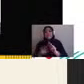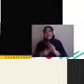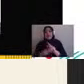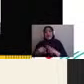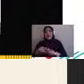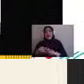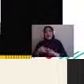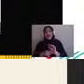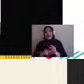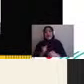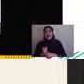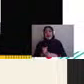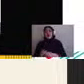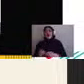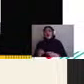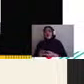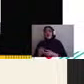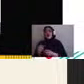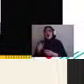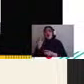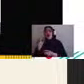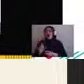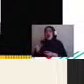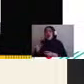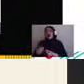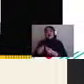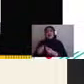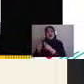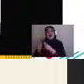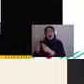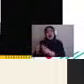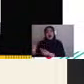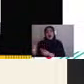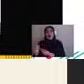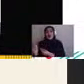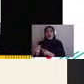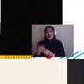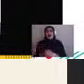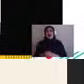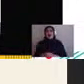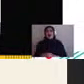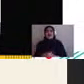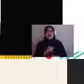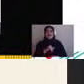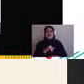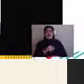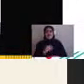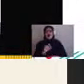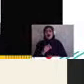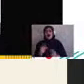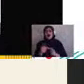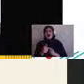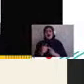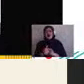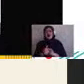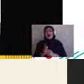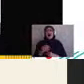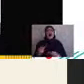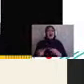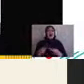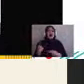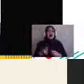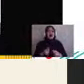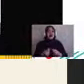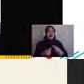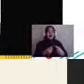Nah, satu hal lagi, apabila kita bertransaksi di aplikasi tertentu atau di website tertentu melakukan